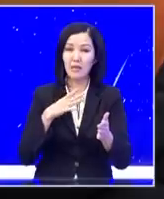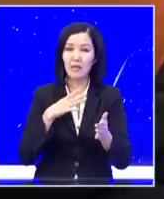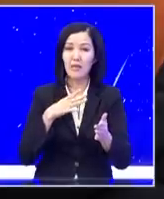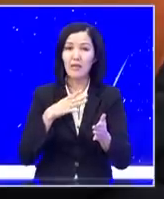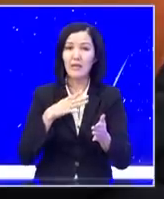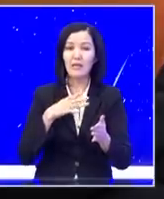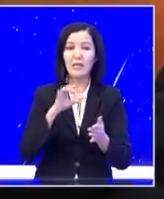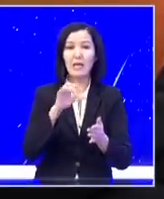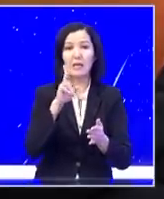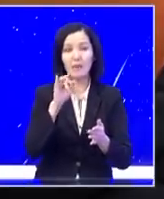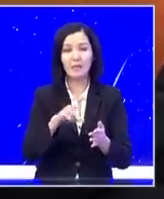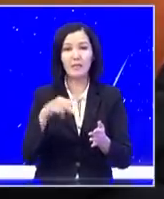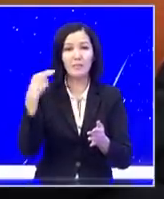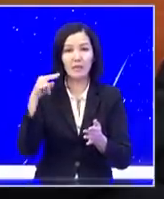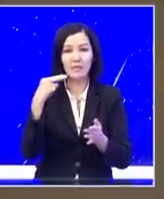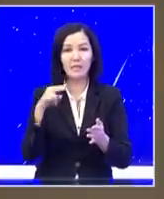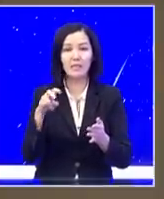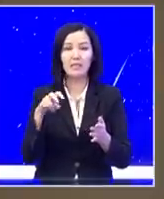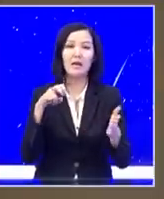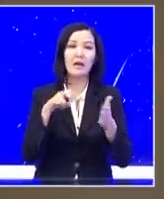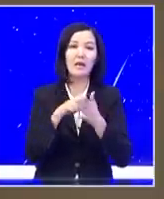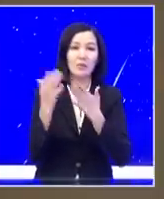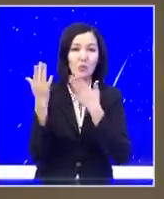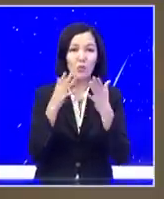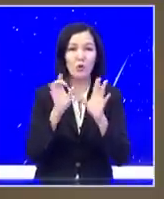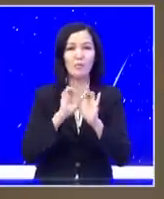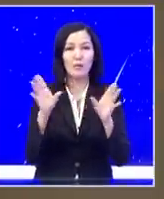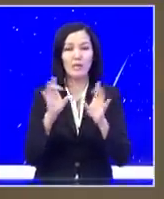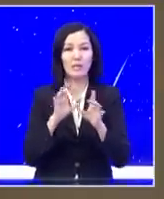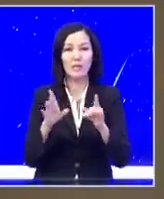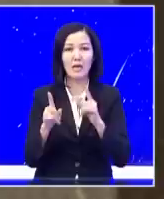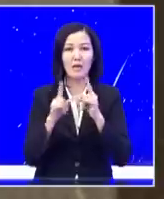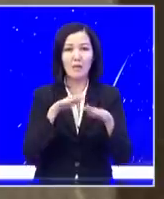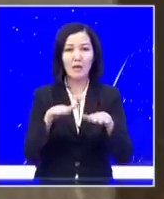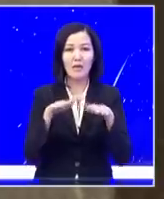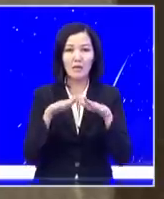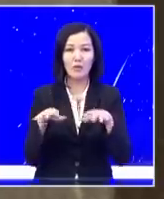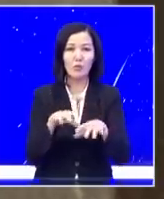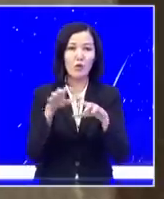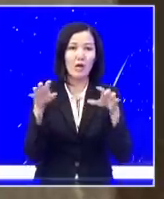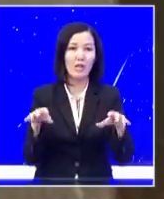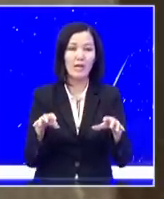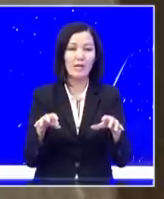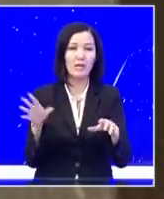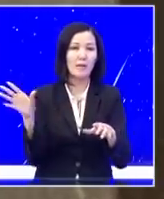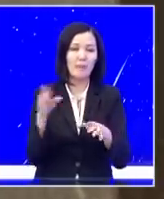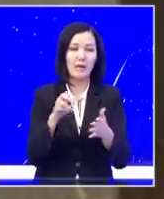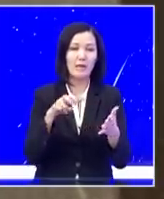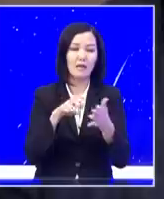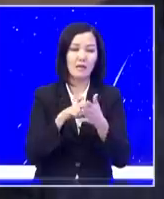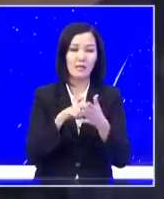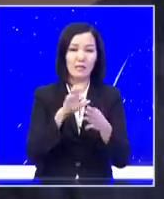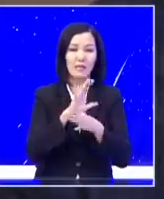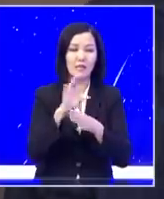президентінің көңіл айту жеделхаттарын оқып берді. Үкімет, парламент сенаты мен мәжілісінің төрағаларынан және бар. Әкесіне табыстады.